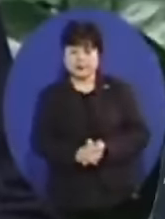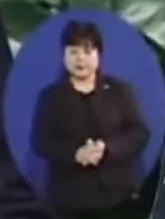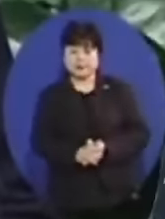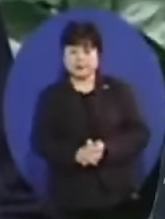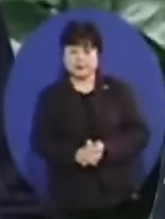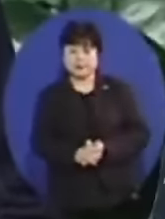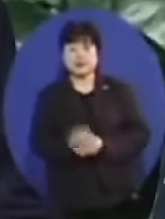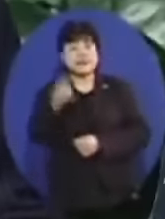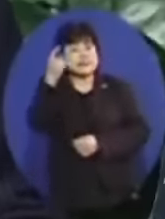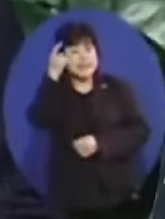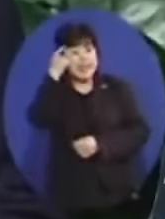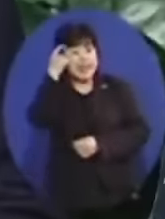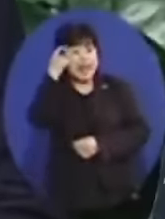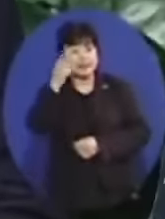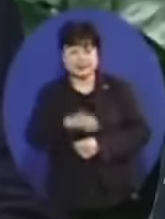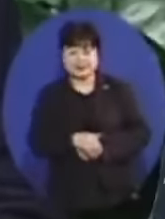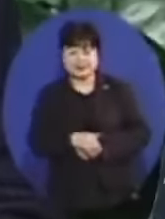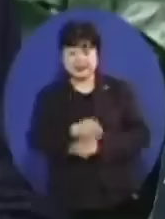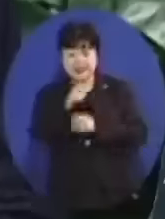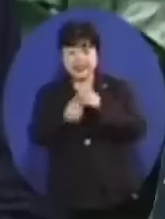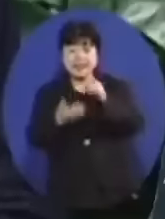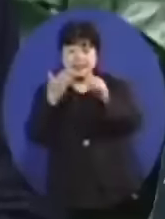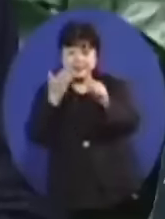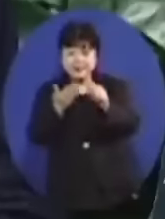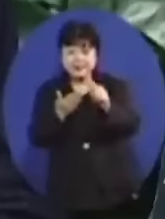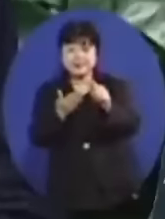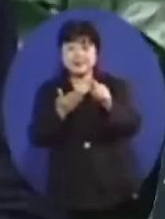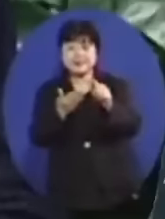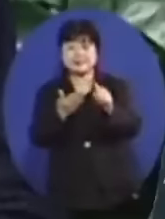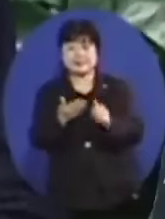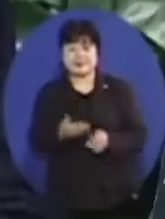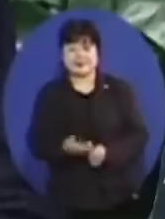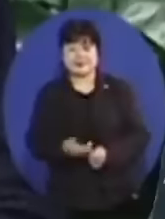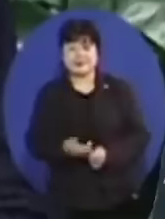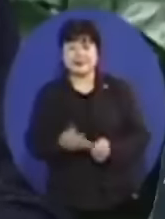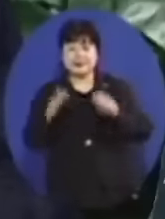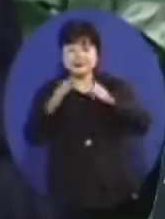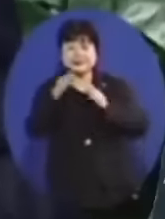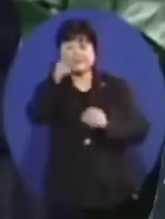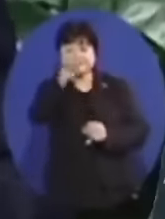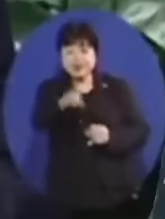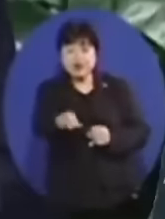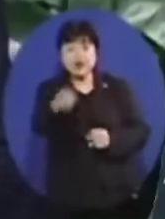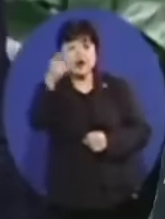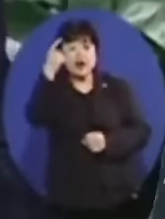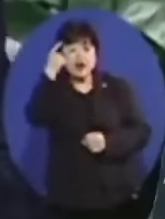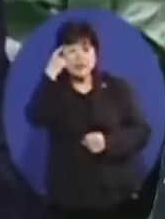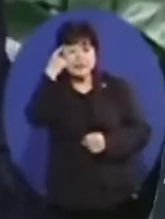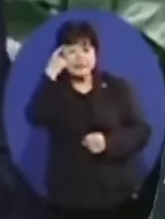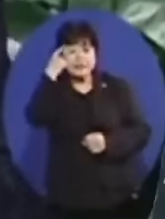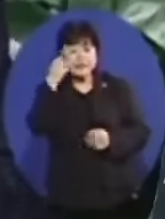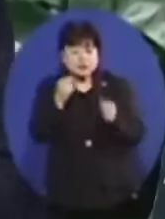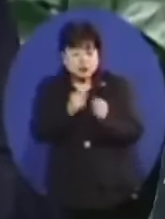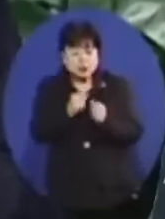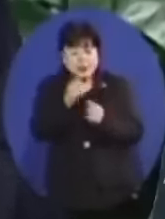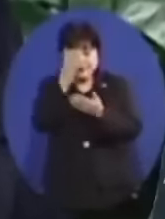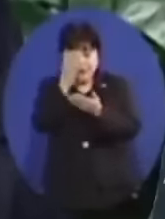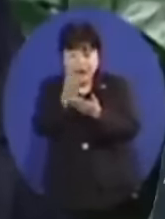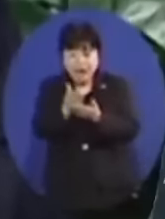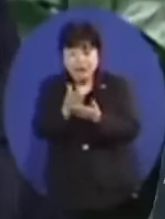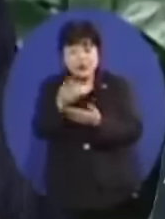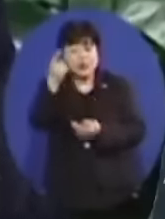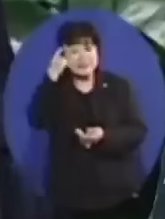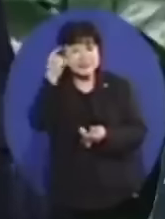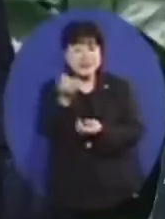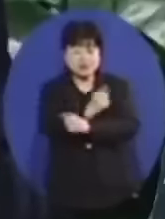우리 생각을 하나님은 여기에서 장막틀이라고 말한 것입니다. 생각을 이런 좁은 생각을 하지 말고